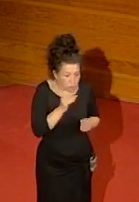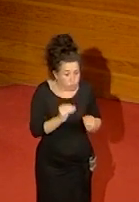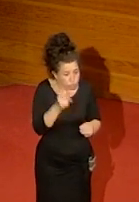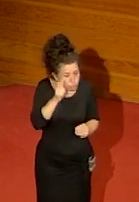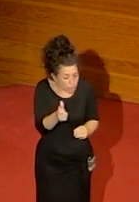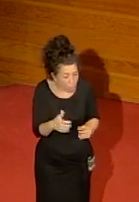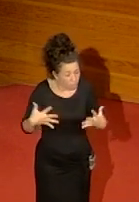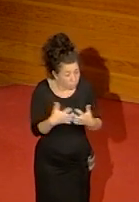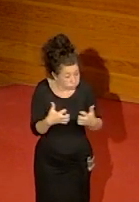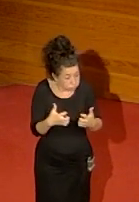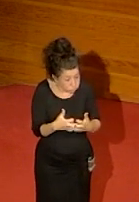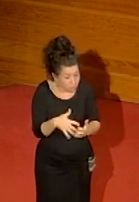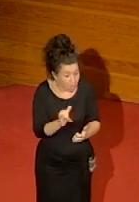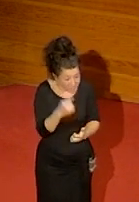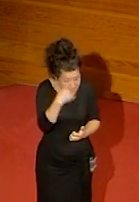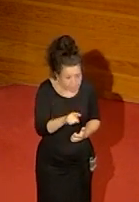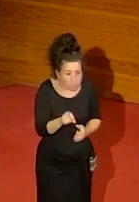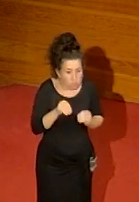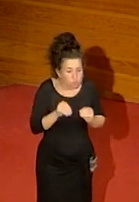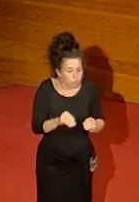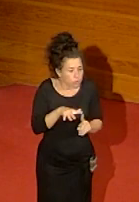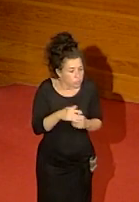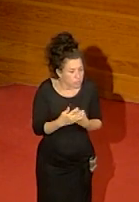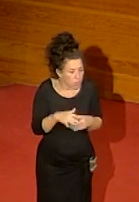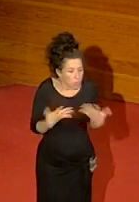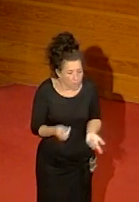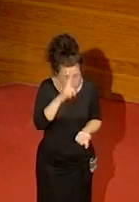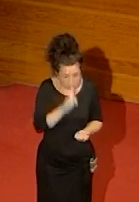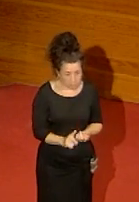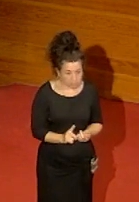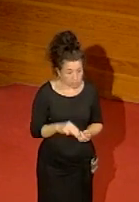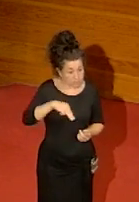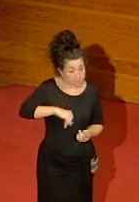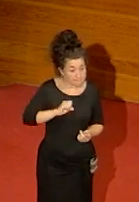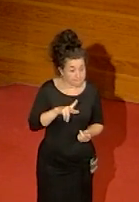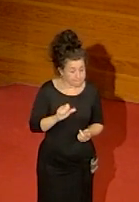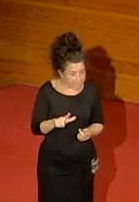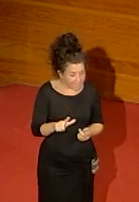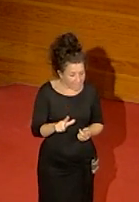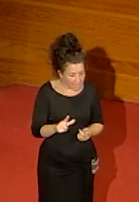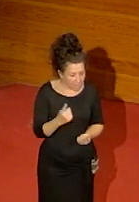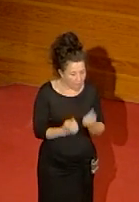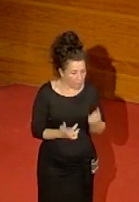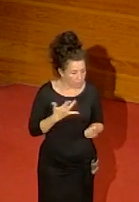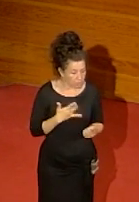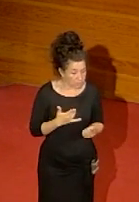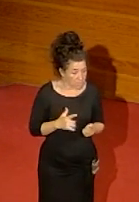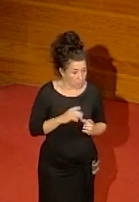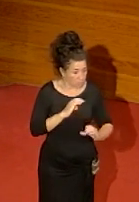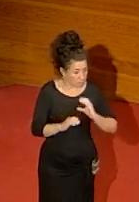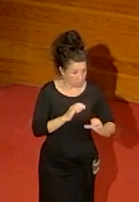dakigu nola dagoen, ez? Eta Mikel, egun batzuetan, inolako komunikazio hori gabe, sartu zen zonalde